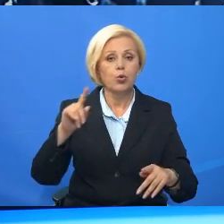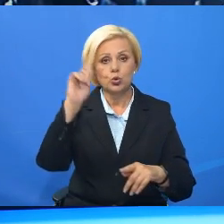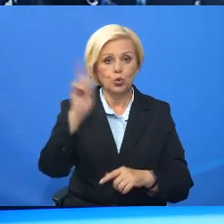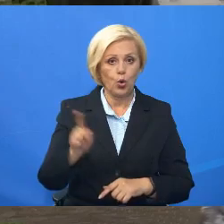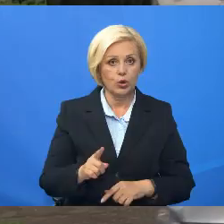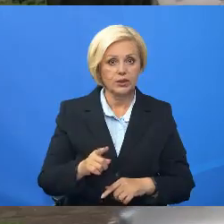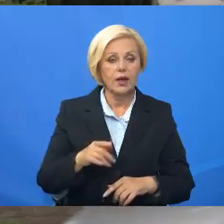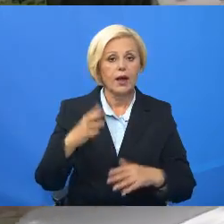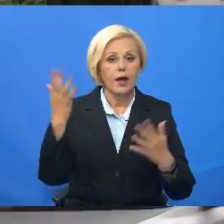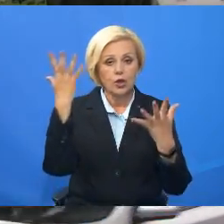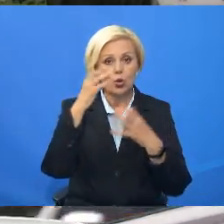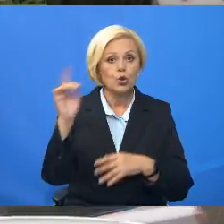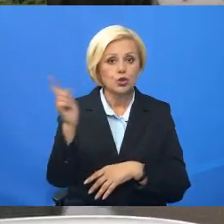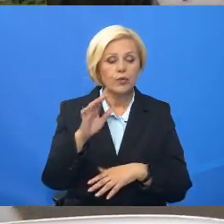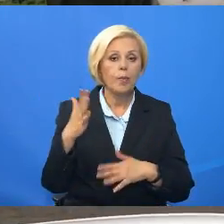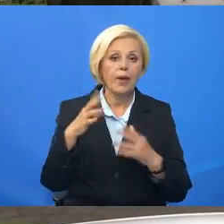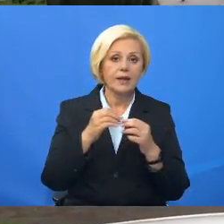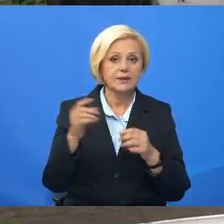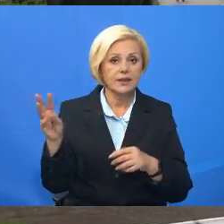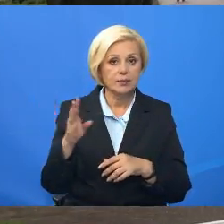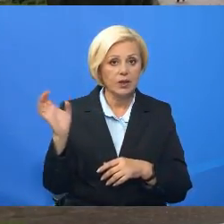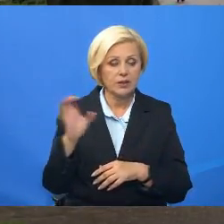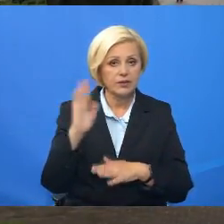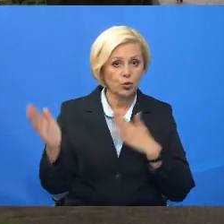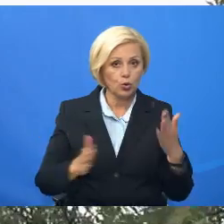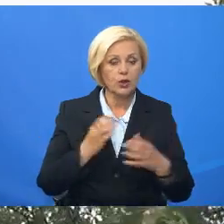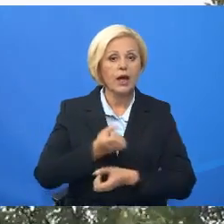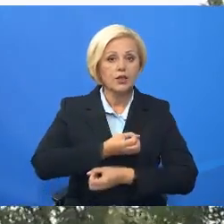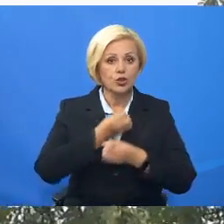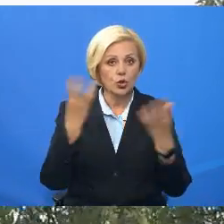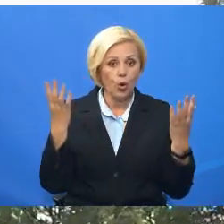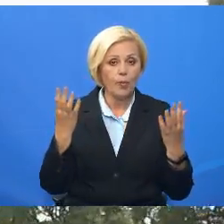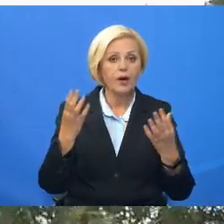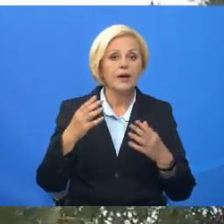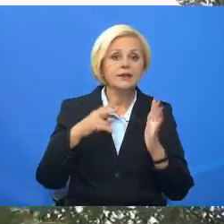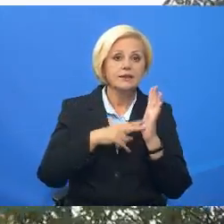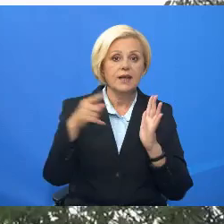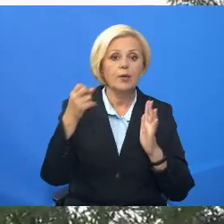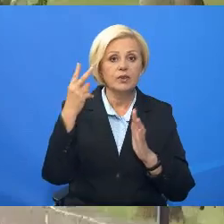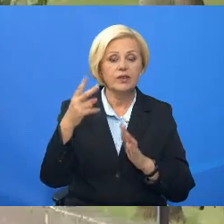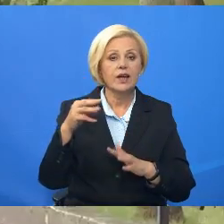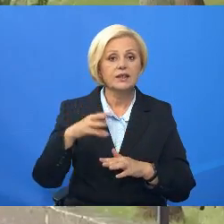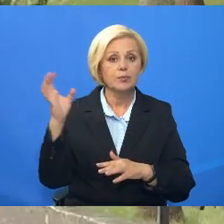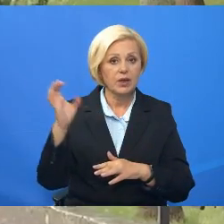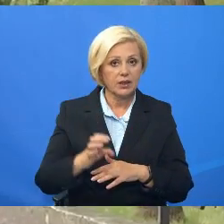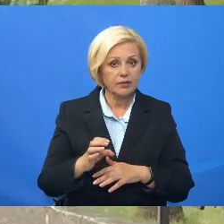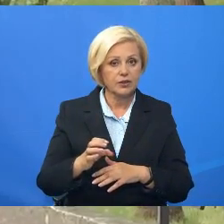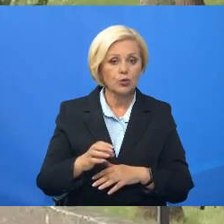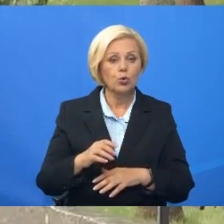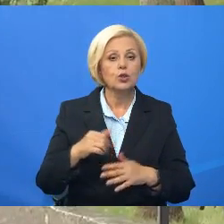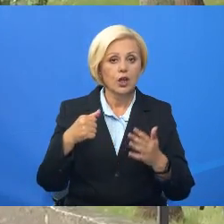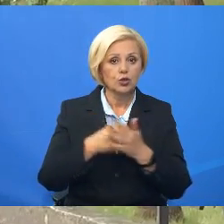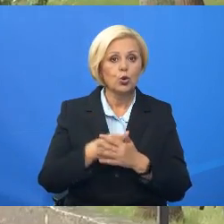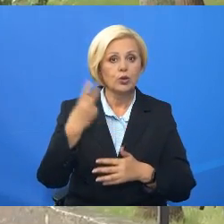навальніцы. Вецер ноччу заходні 5-10 метраў за секунду, днём паўднёва-заходні 7-12 метраў за секунду. Парывы